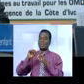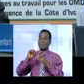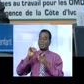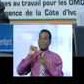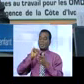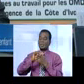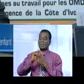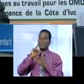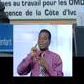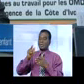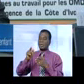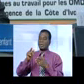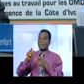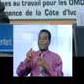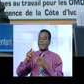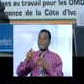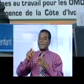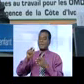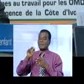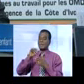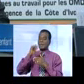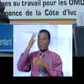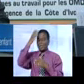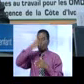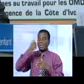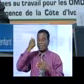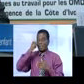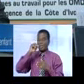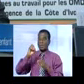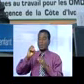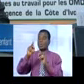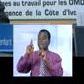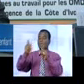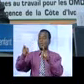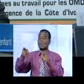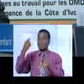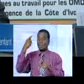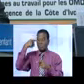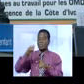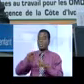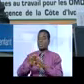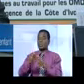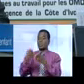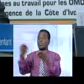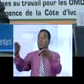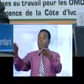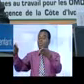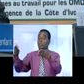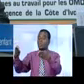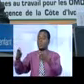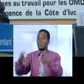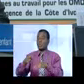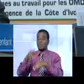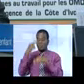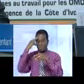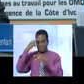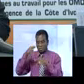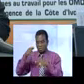constitue une belle occasion pour ouvrir les sillons de